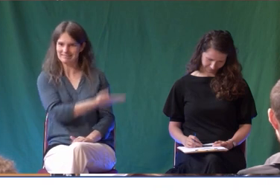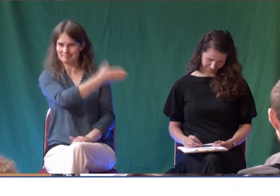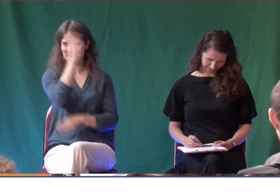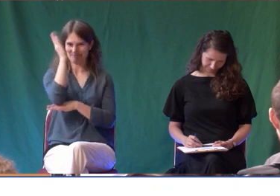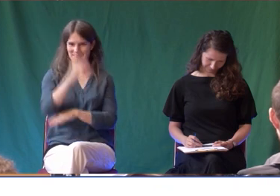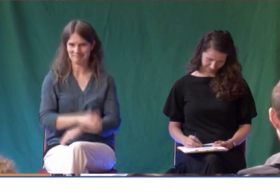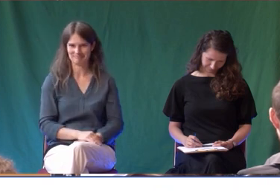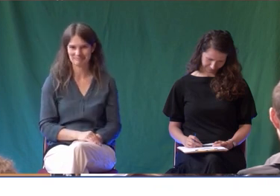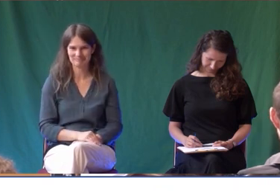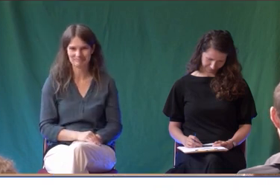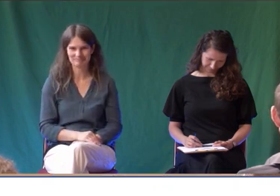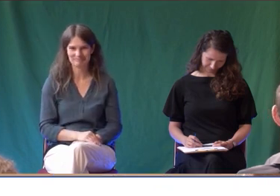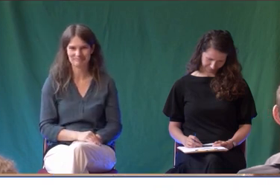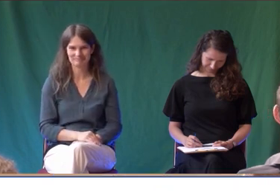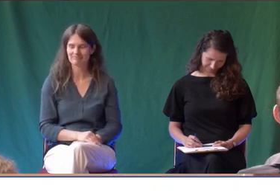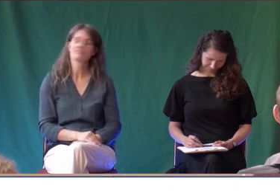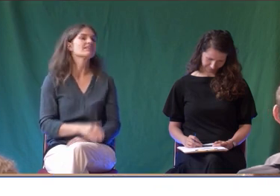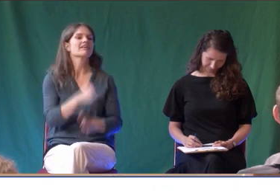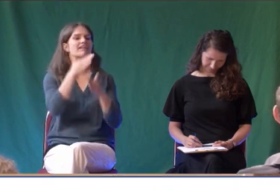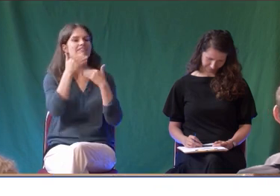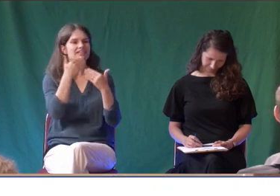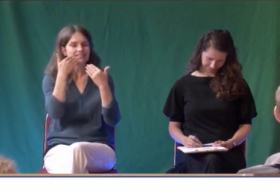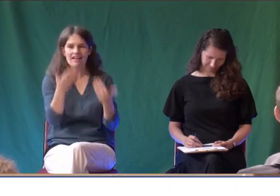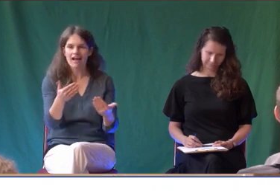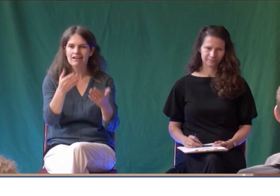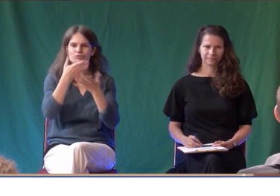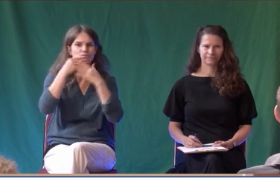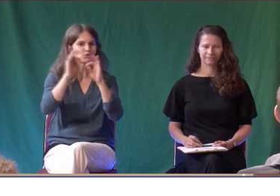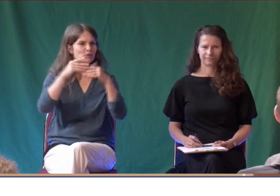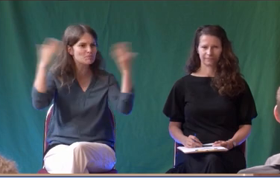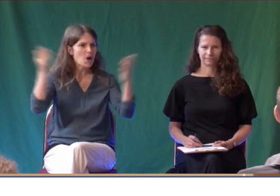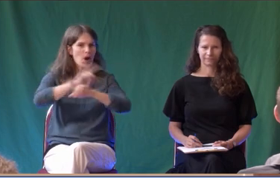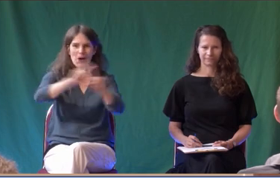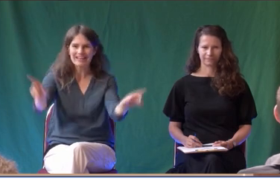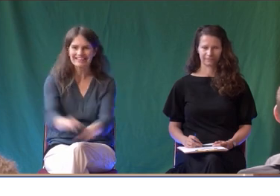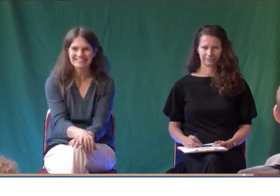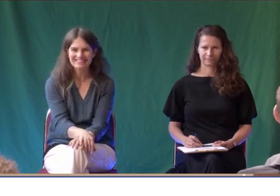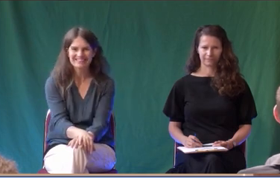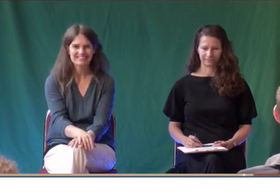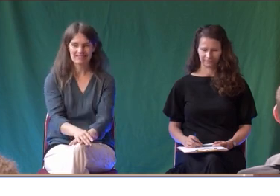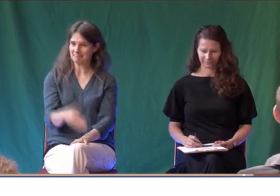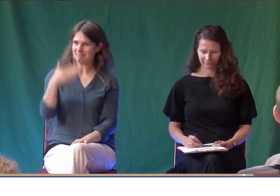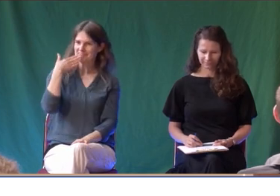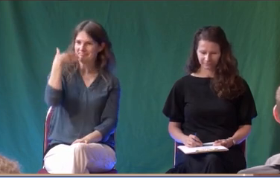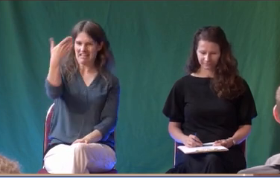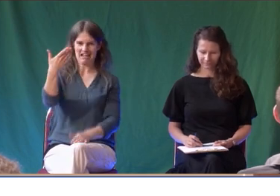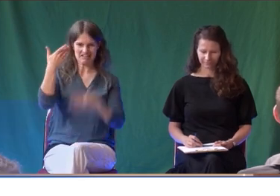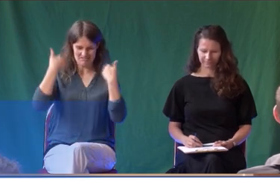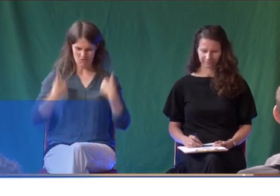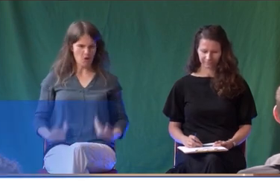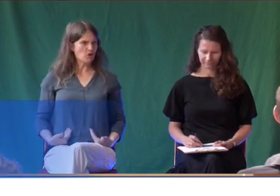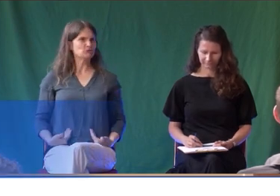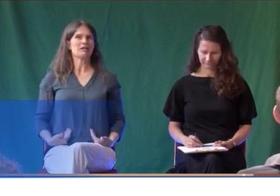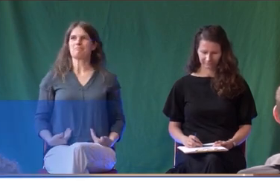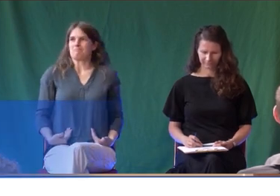ja vielen Dank und einen wunderschönen guten Morgen an sie alle vielen Dank für die tolle Vorstellung da brauche ich